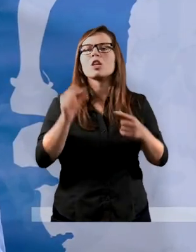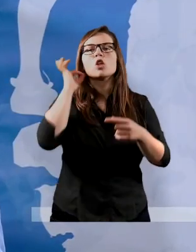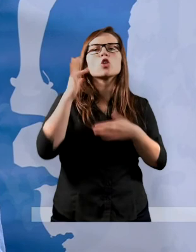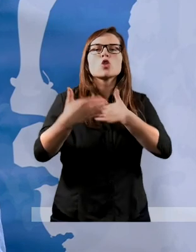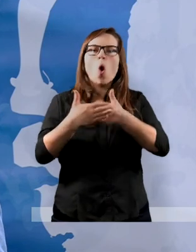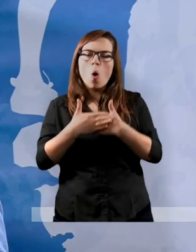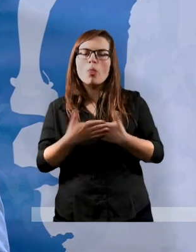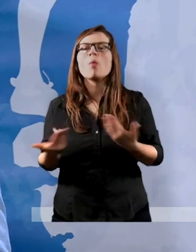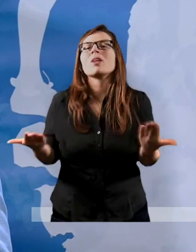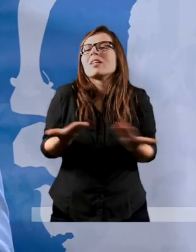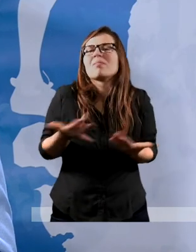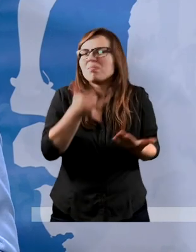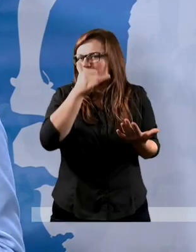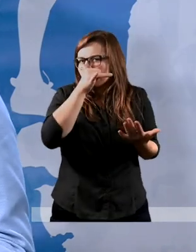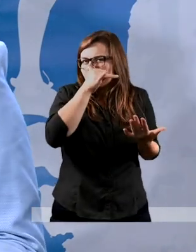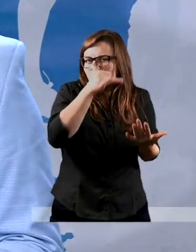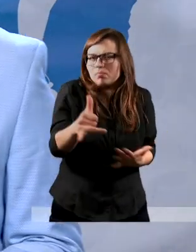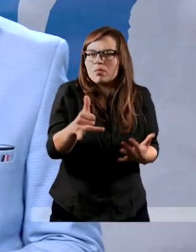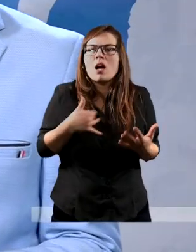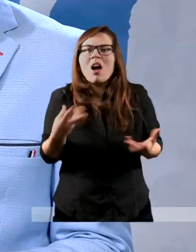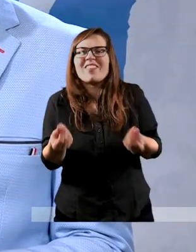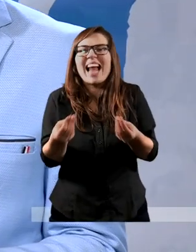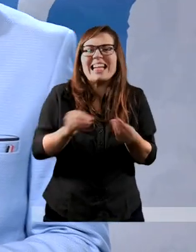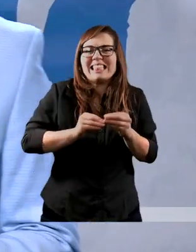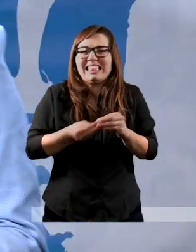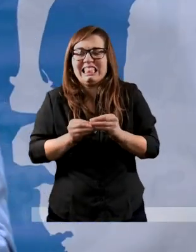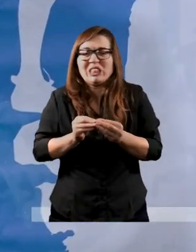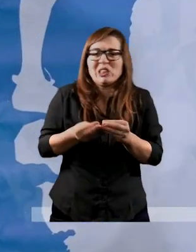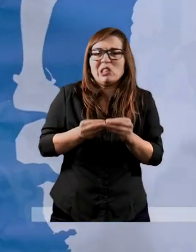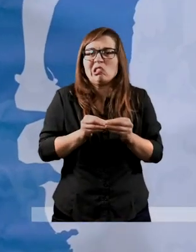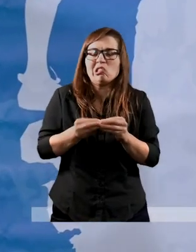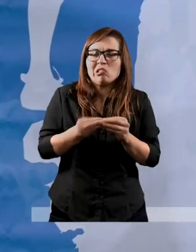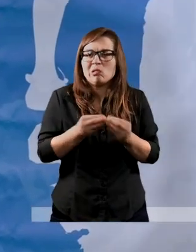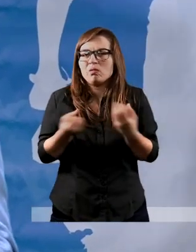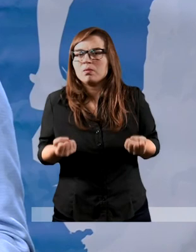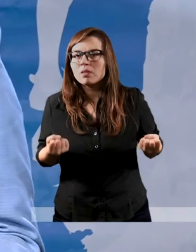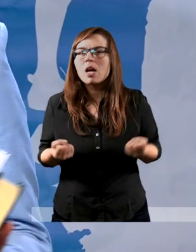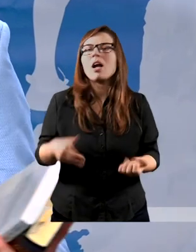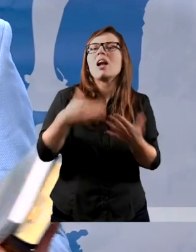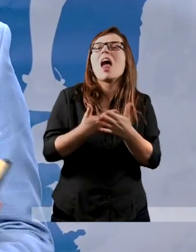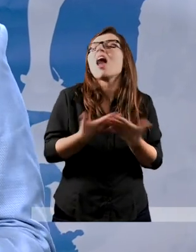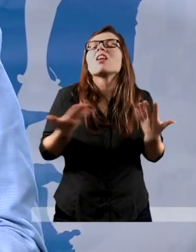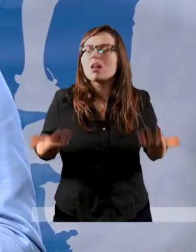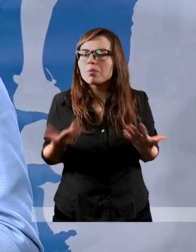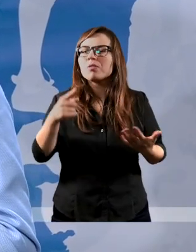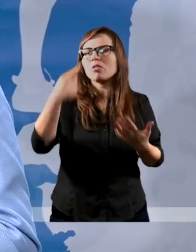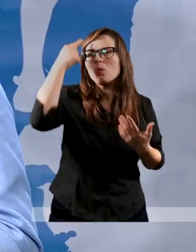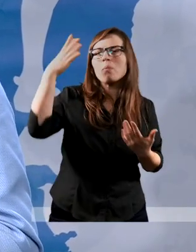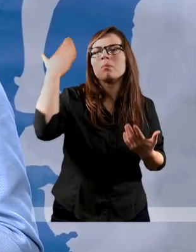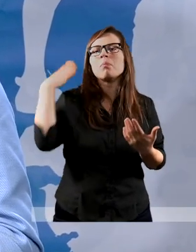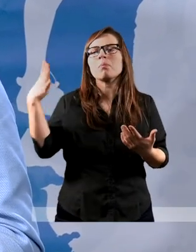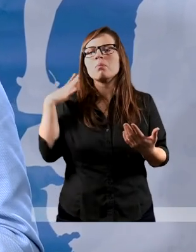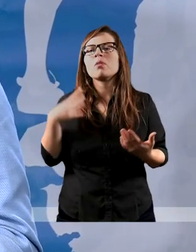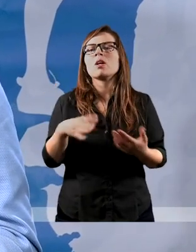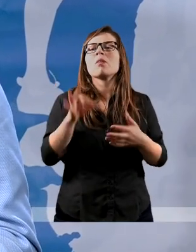żoną, gdzie nie mogliśmy sobie w ogóle finansowo poradzić, a to dlatego, że, tak jak wspomniałem, byliśmy